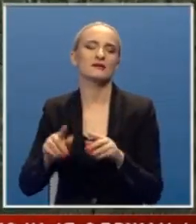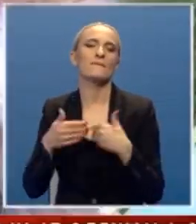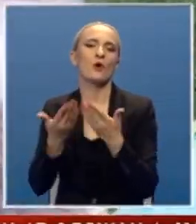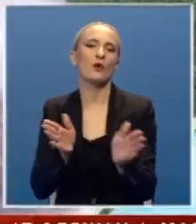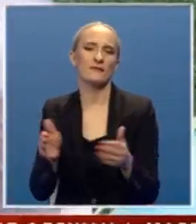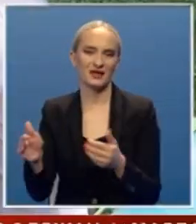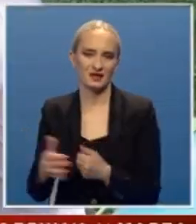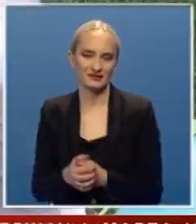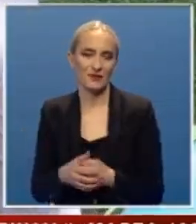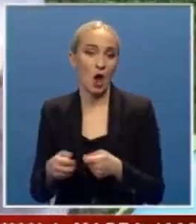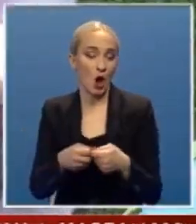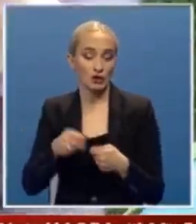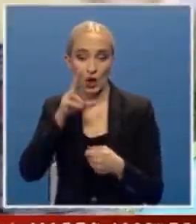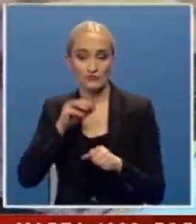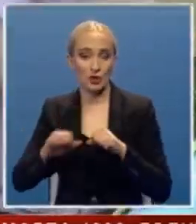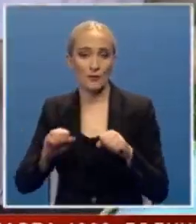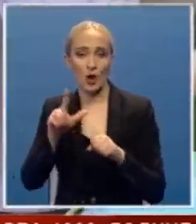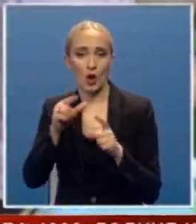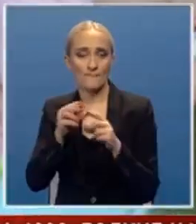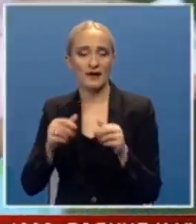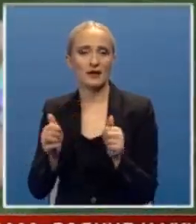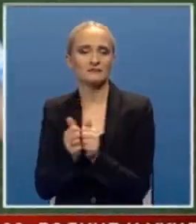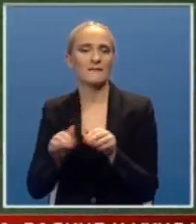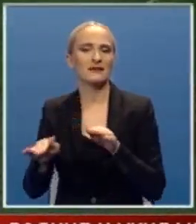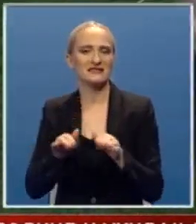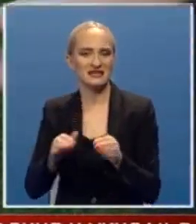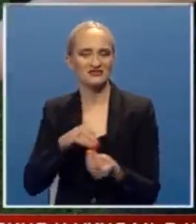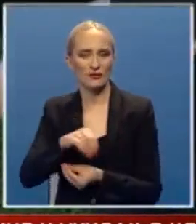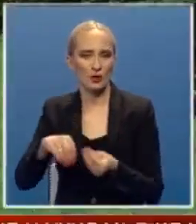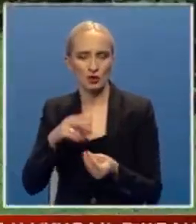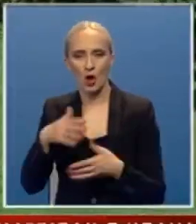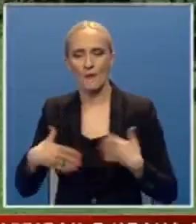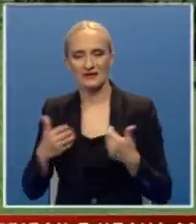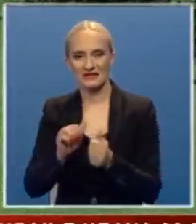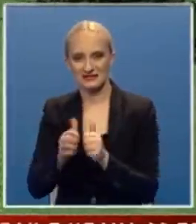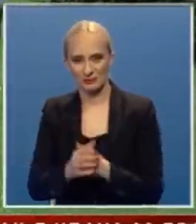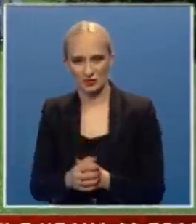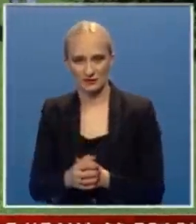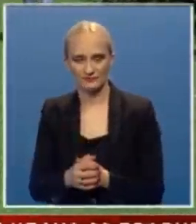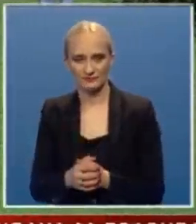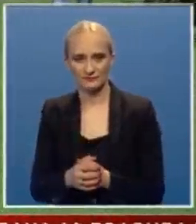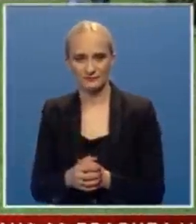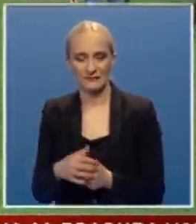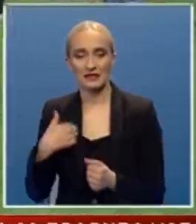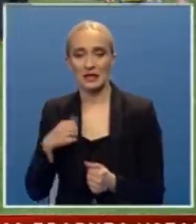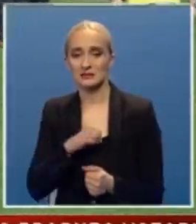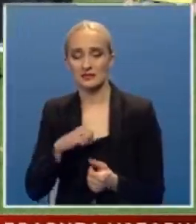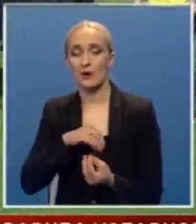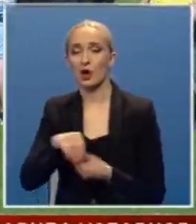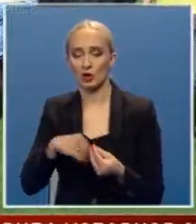paketi. Organizator i Opštinska uprava Lopara je u saradnji sa Ministarstvom porodice, omladine i sporta. Ja sam roditelj